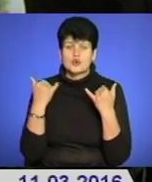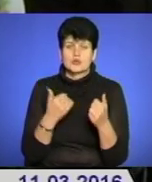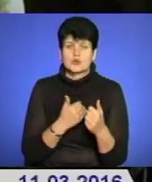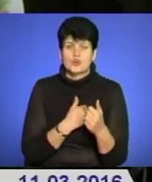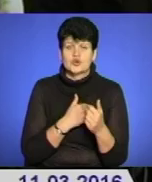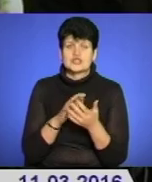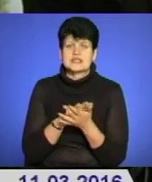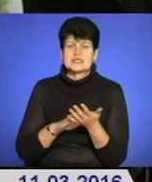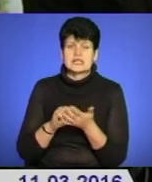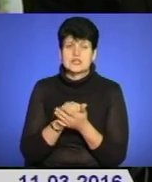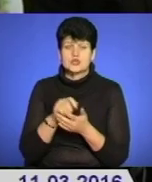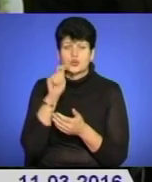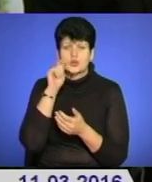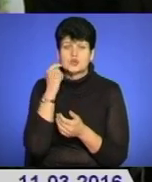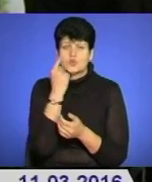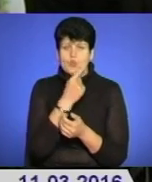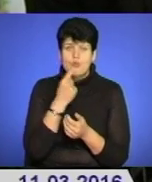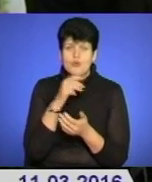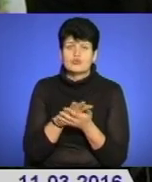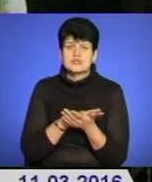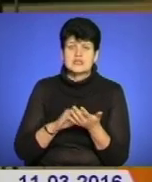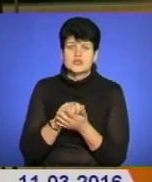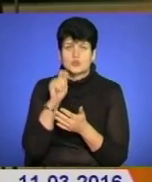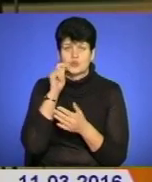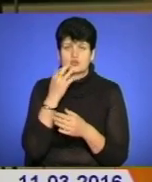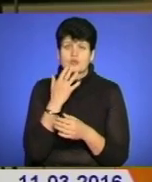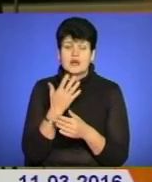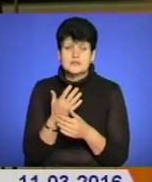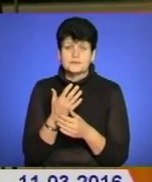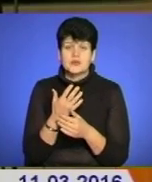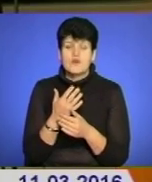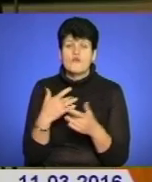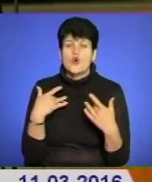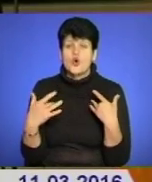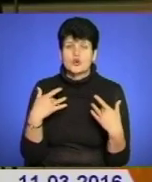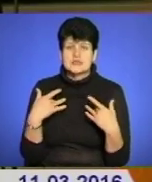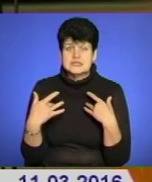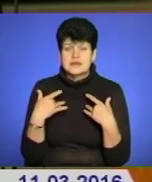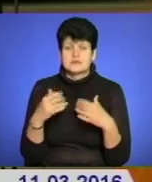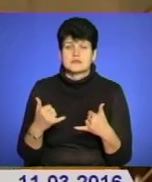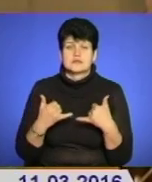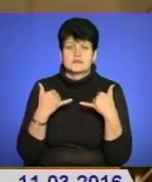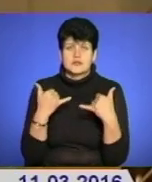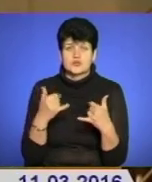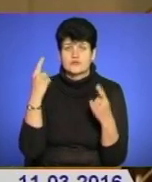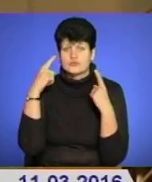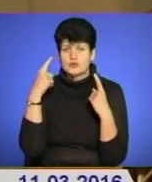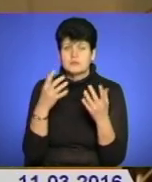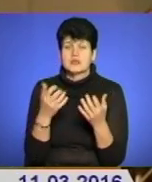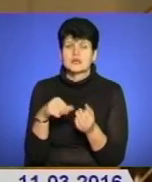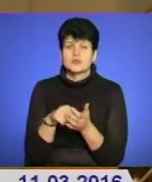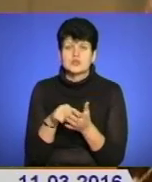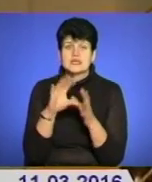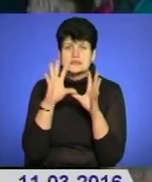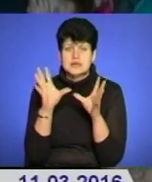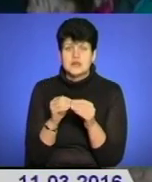хочуть знищити українську мову, знищити українську націю. У концерті, присвяченому творчості Михайла Вербицького, взяли участь